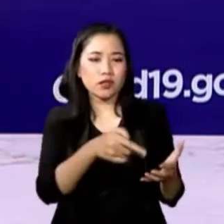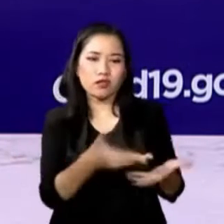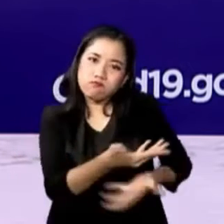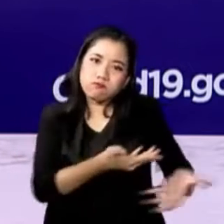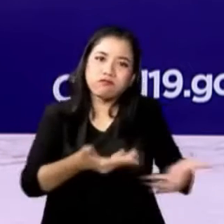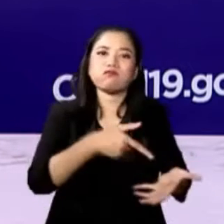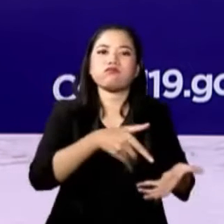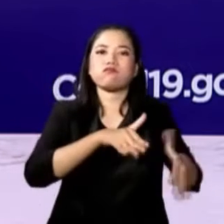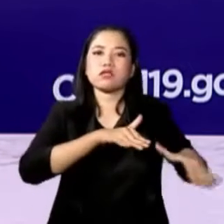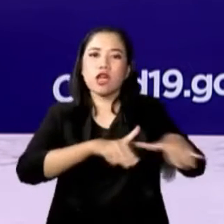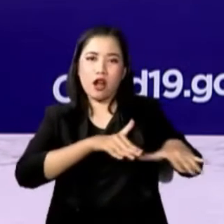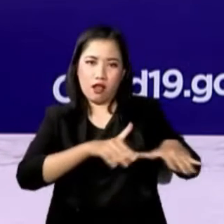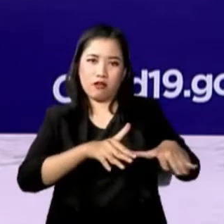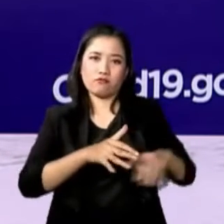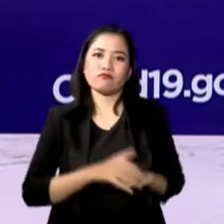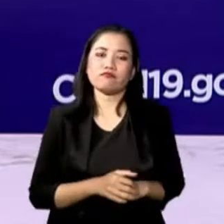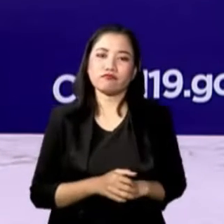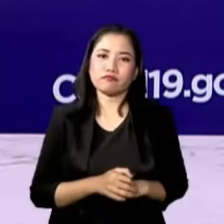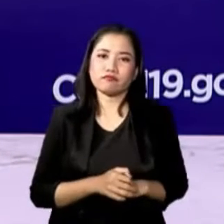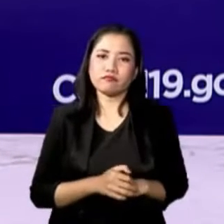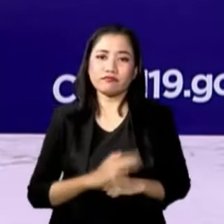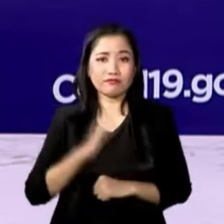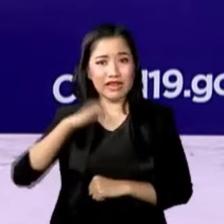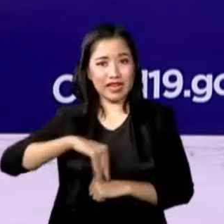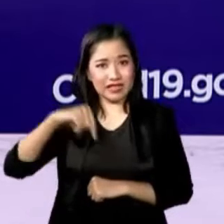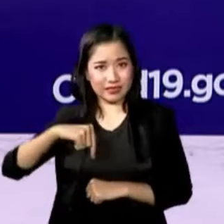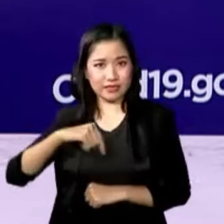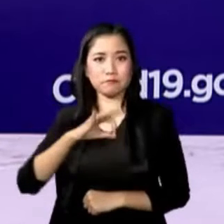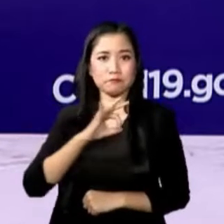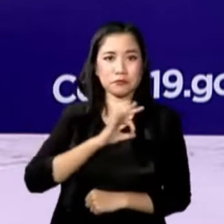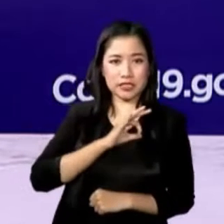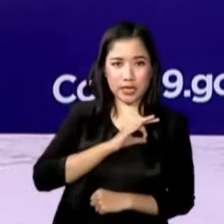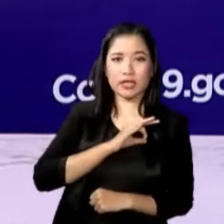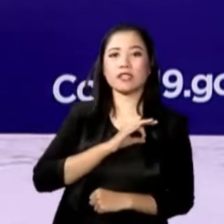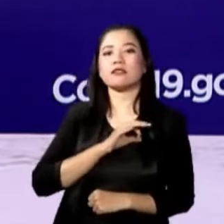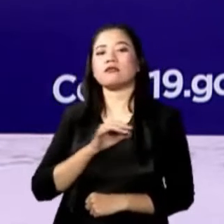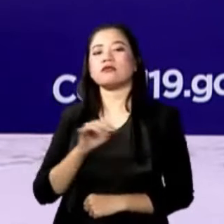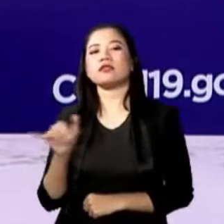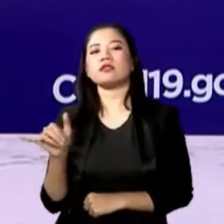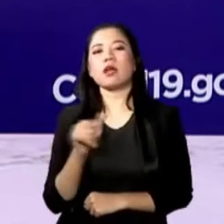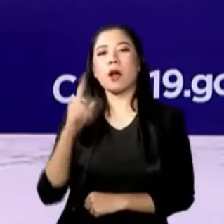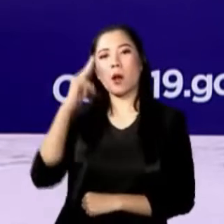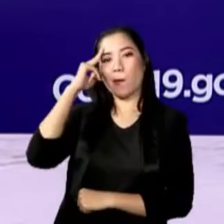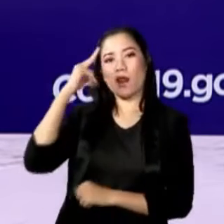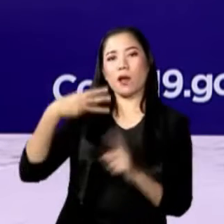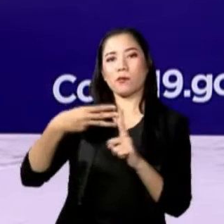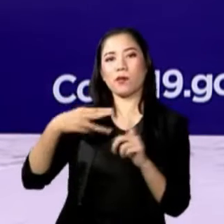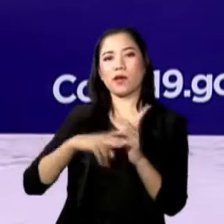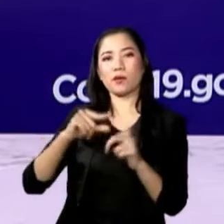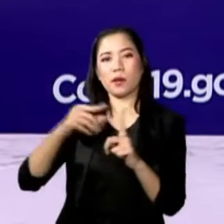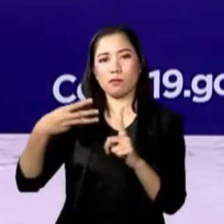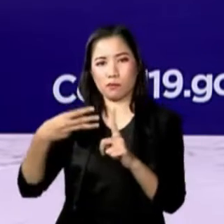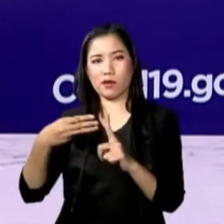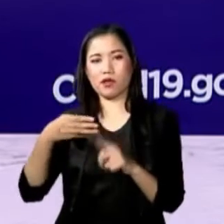bencana. Pada hari ini juga, Presiden didampingi Kepala BNPB meninjau langsung